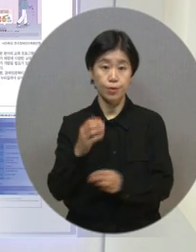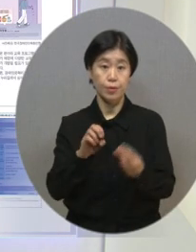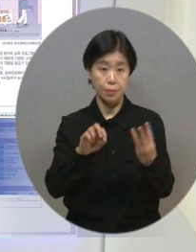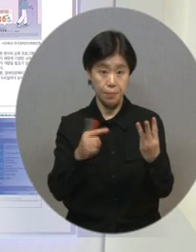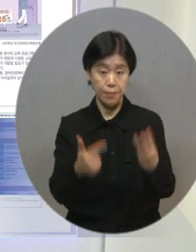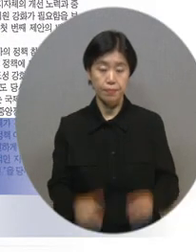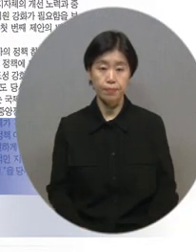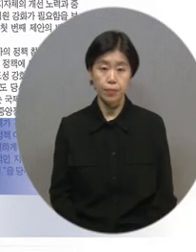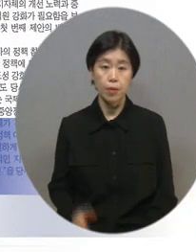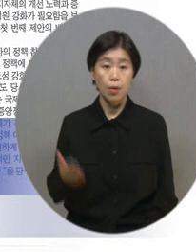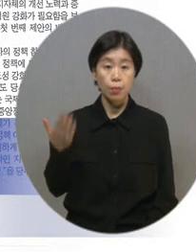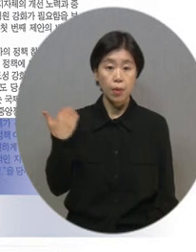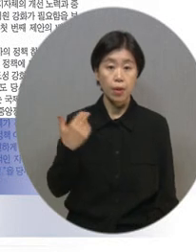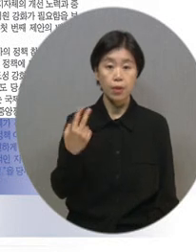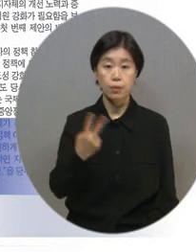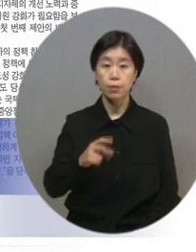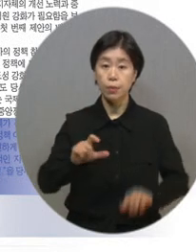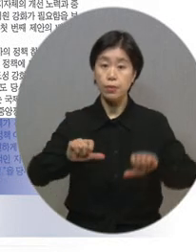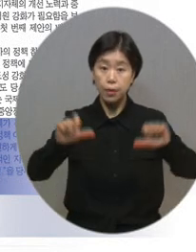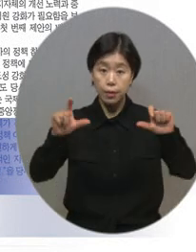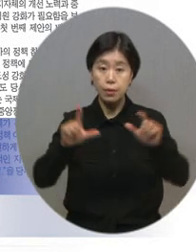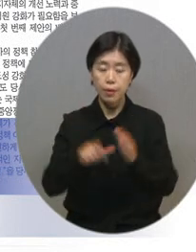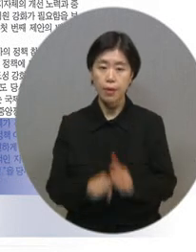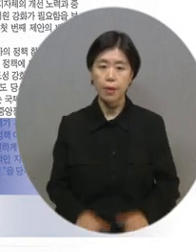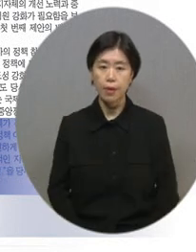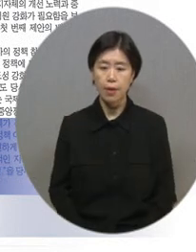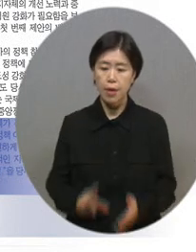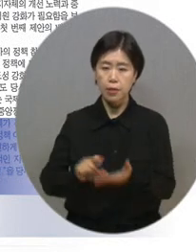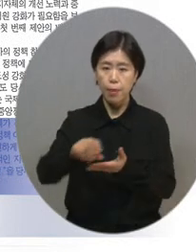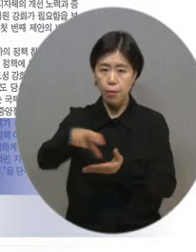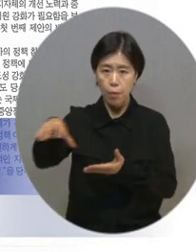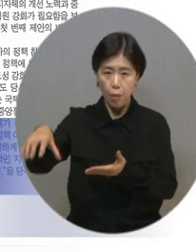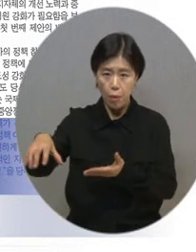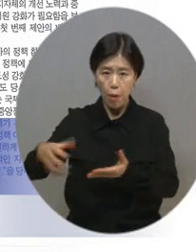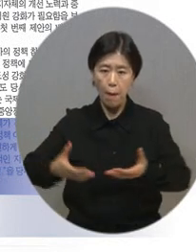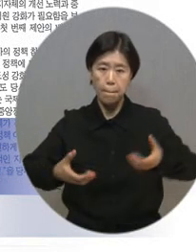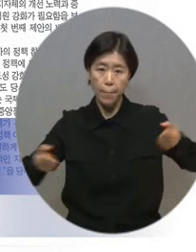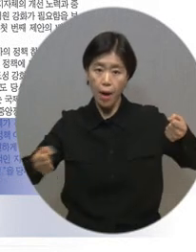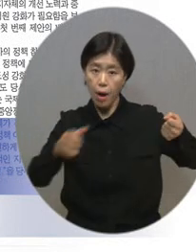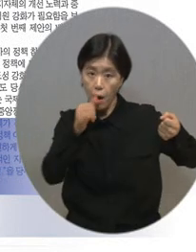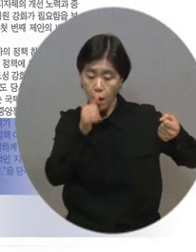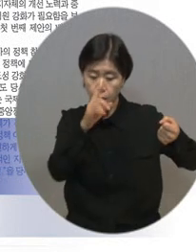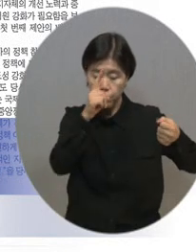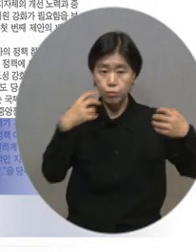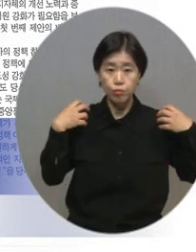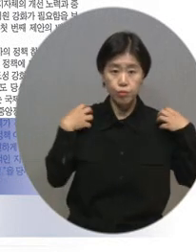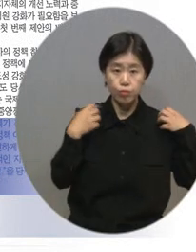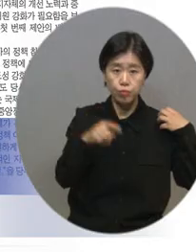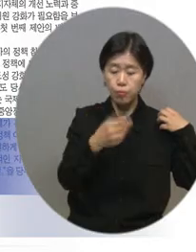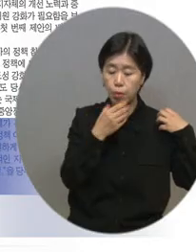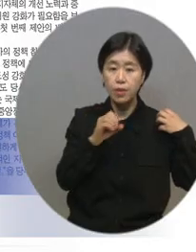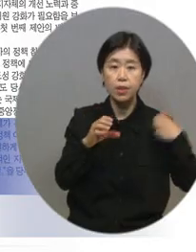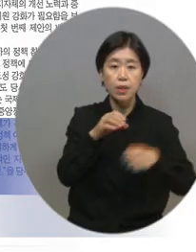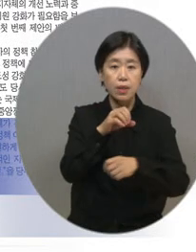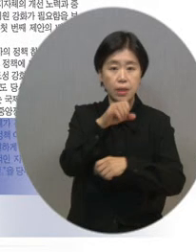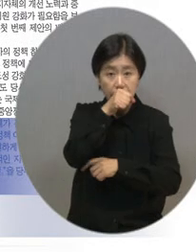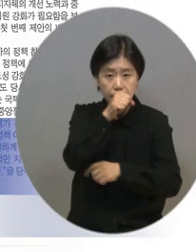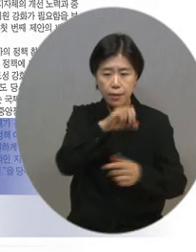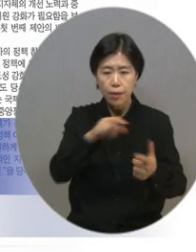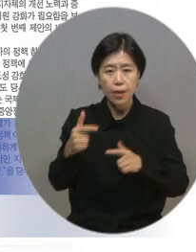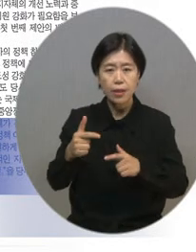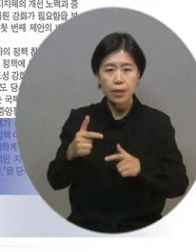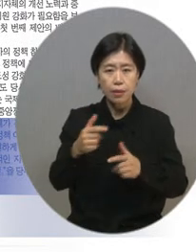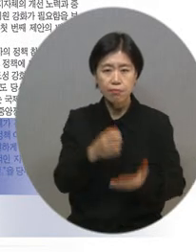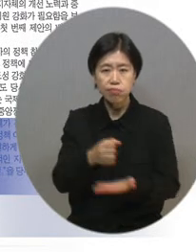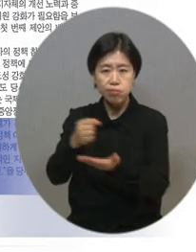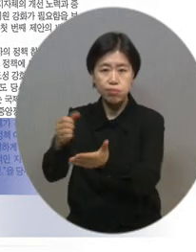지난 2005년 지방 분권화 사업이 시작된 이후 중앙정부의 복지 예산이 지방으로 이양되면서이